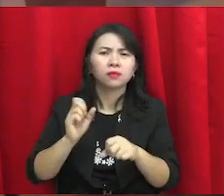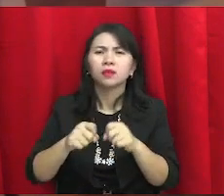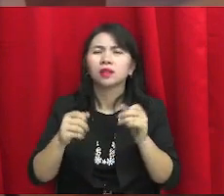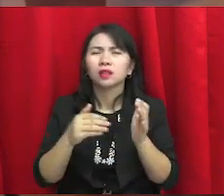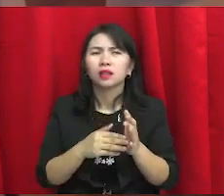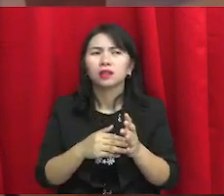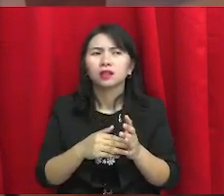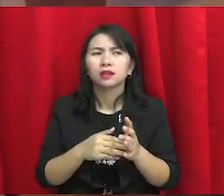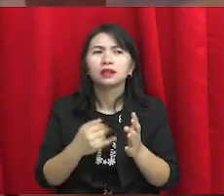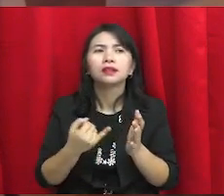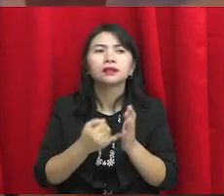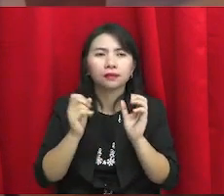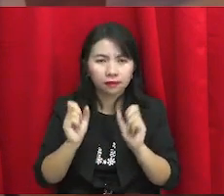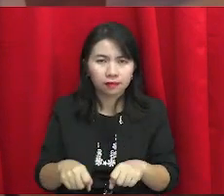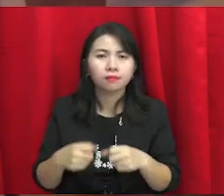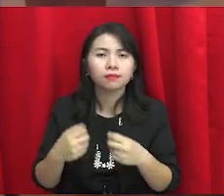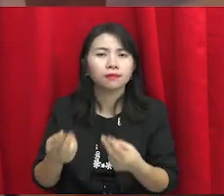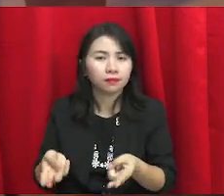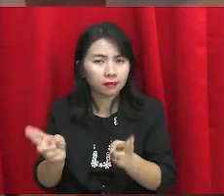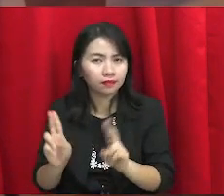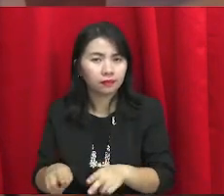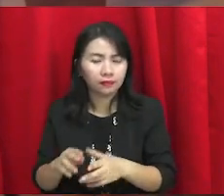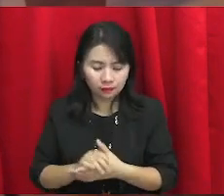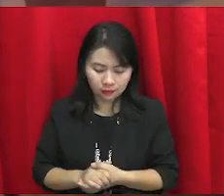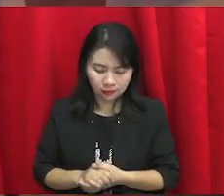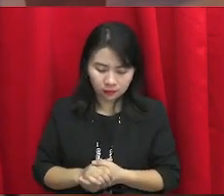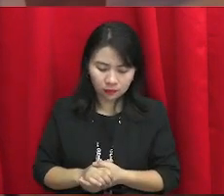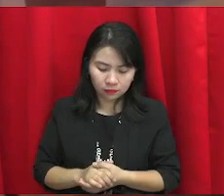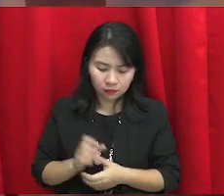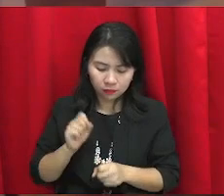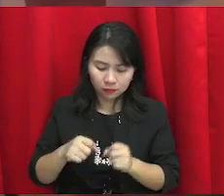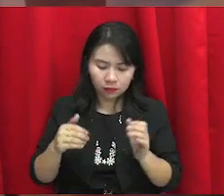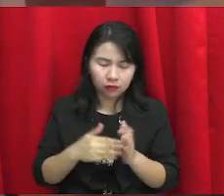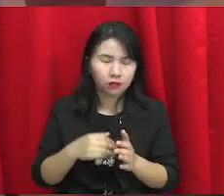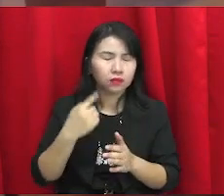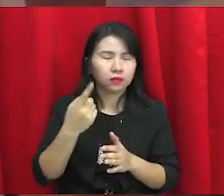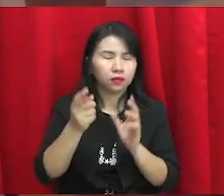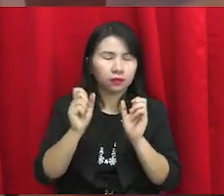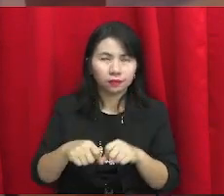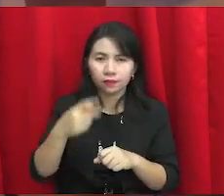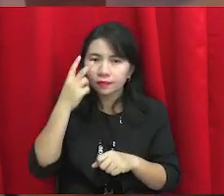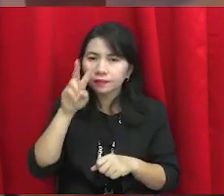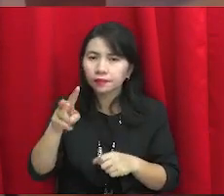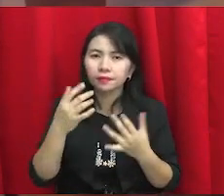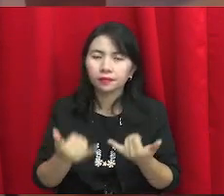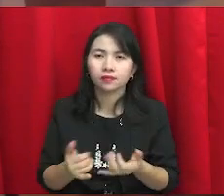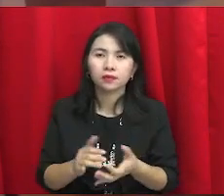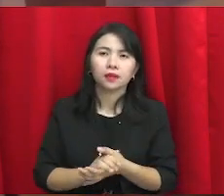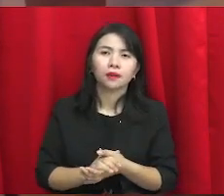it can happen. So, kaya makikita nyo, ang mga, may mga